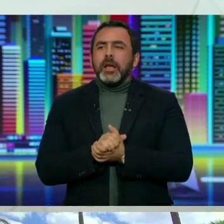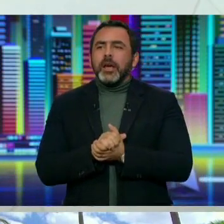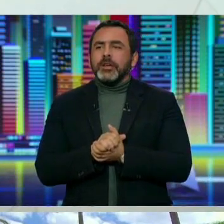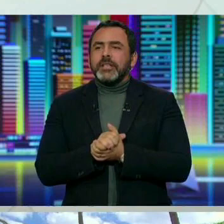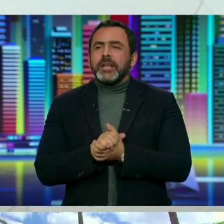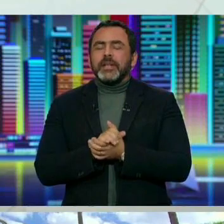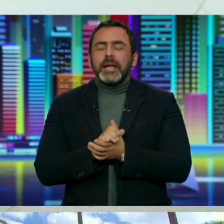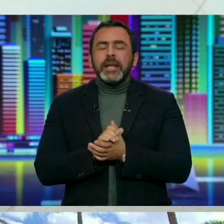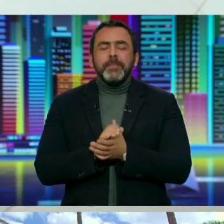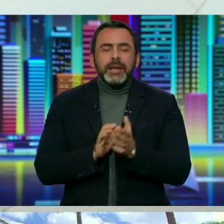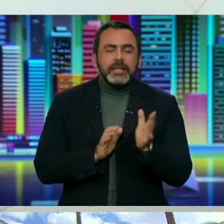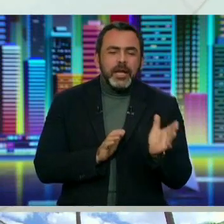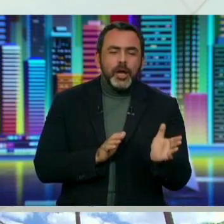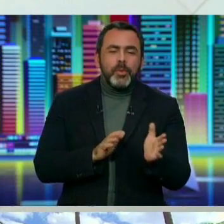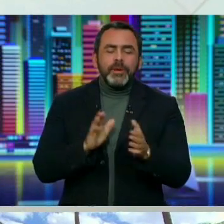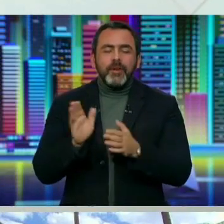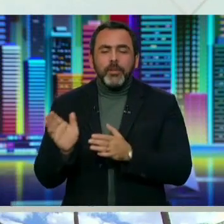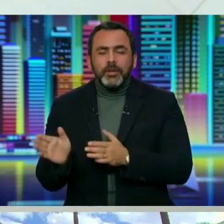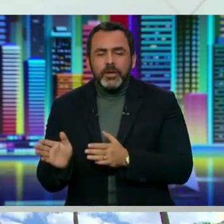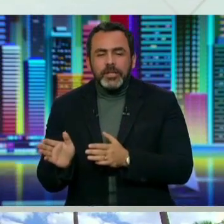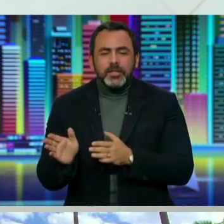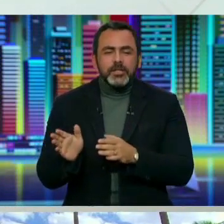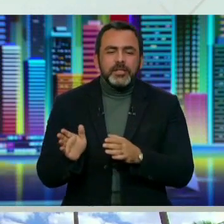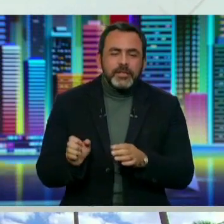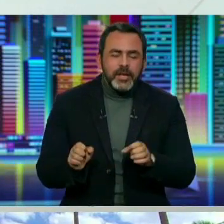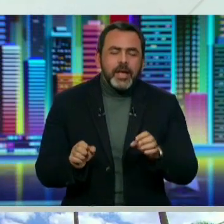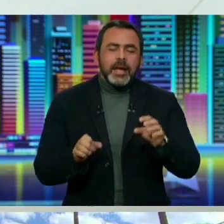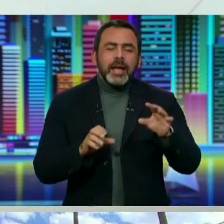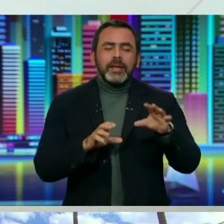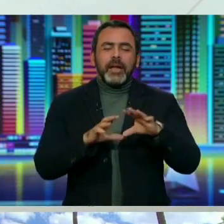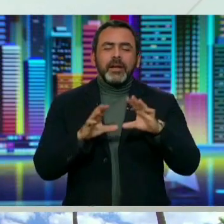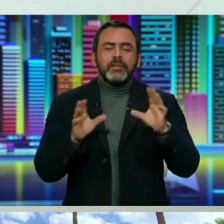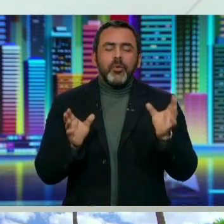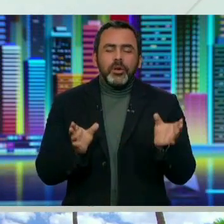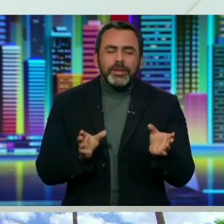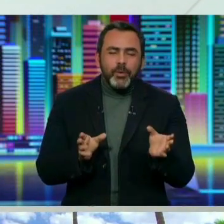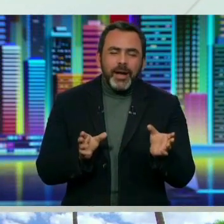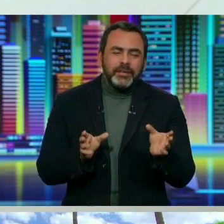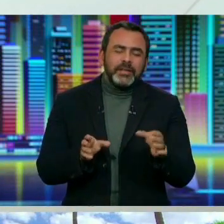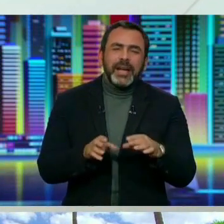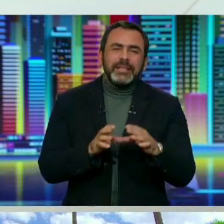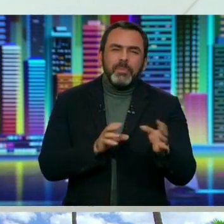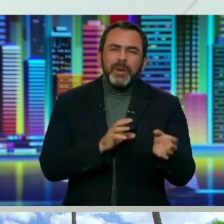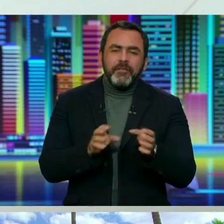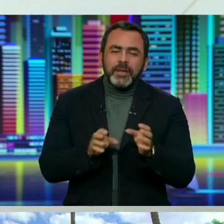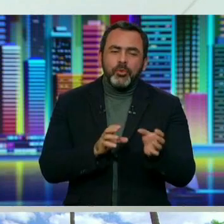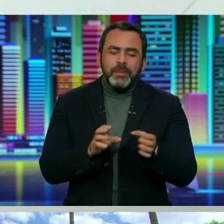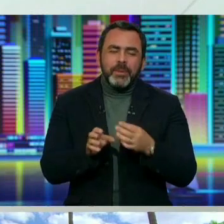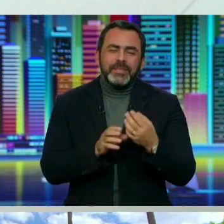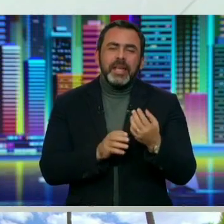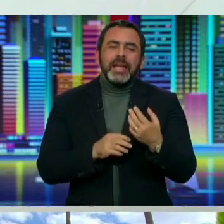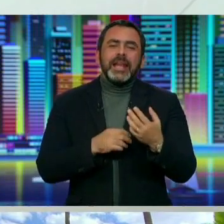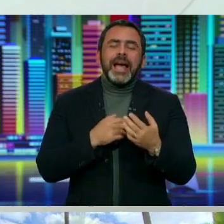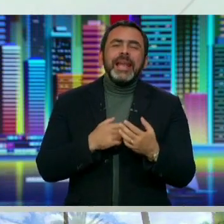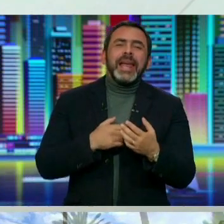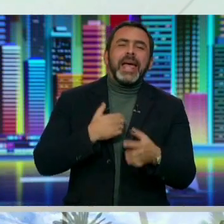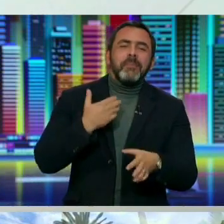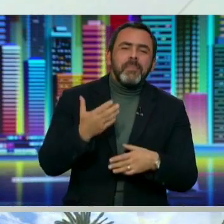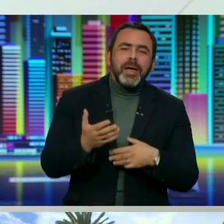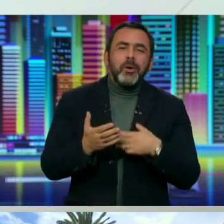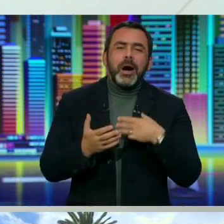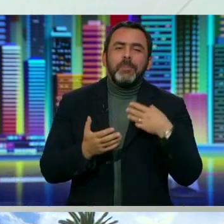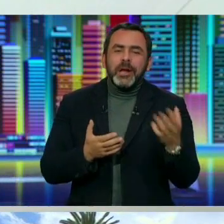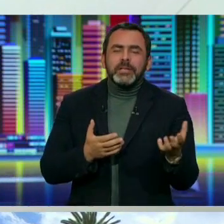بين الرئيس السنغالي ماكي سال وما بين فخامه الرئيس السيسي، كانت على طاوله المباحثات العديد من الملفات المهمه، بس